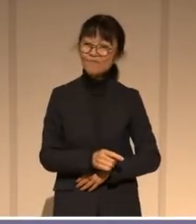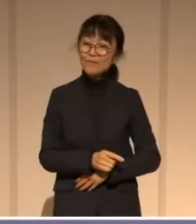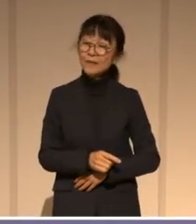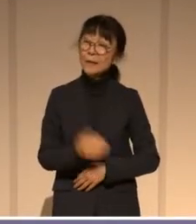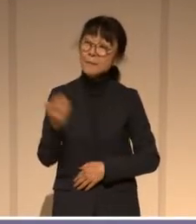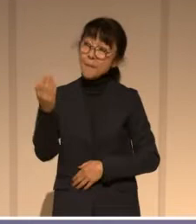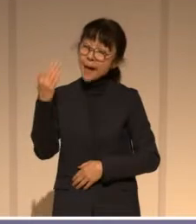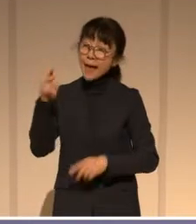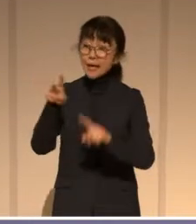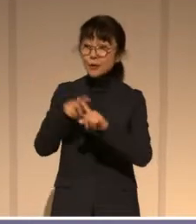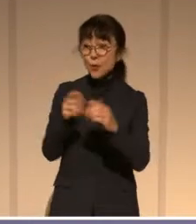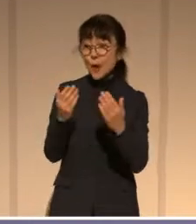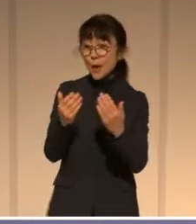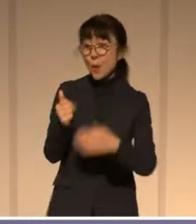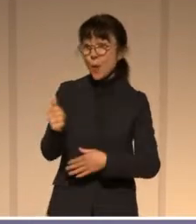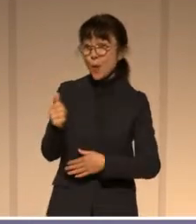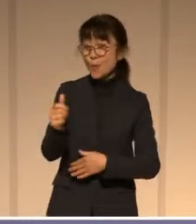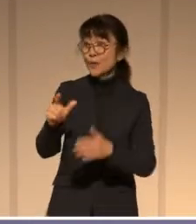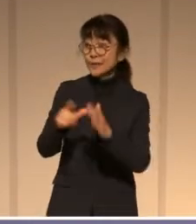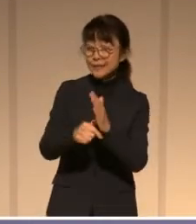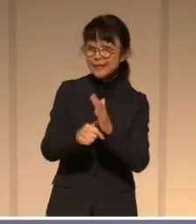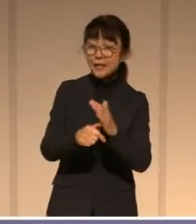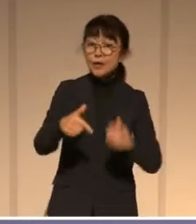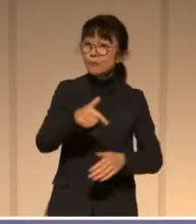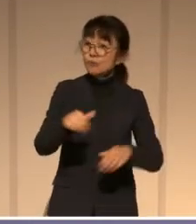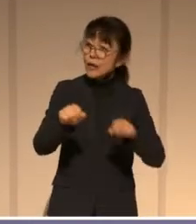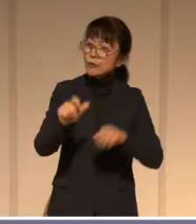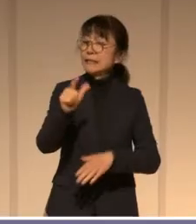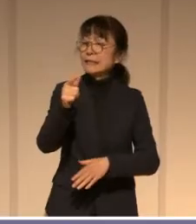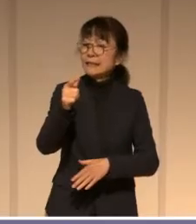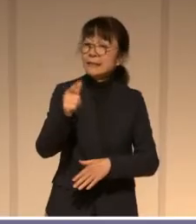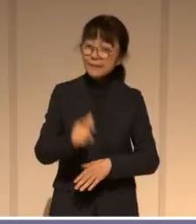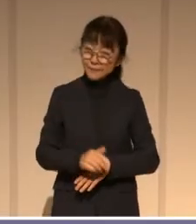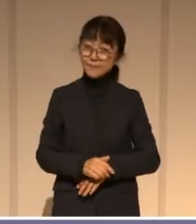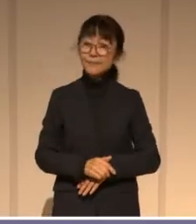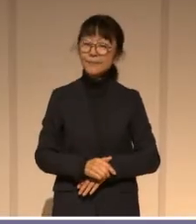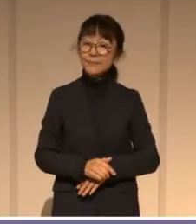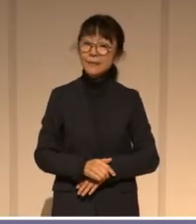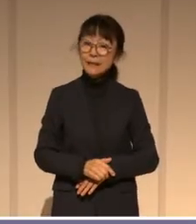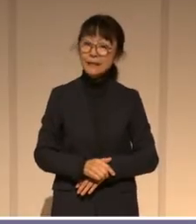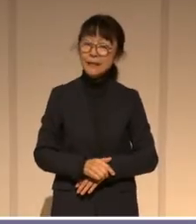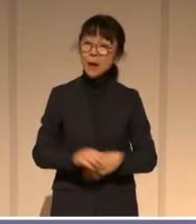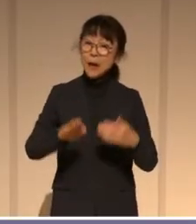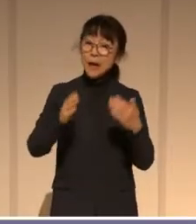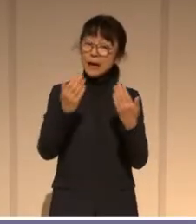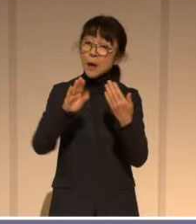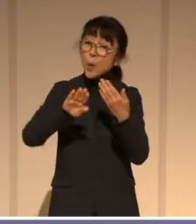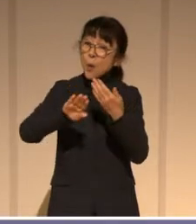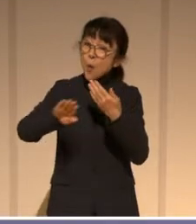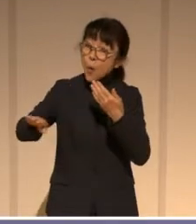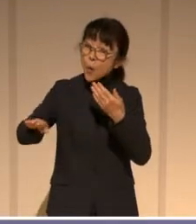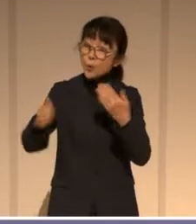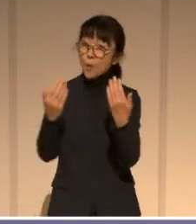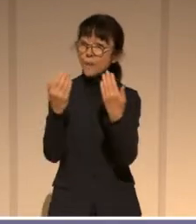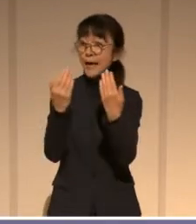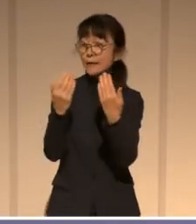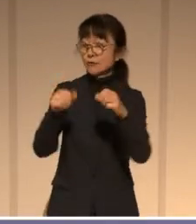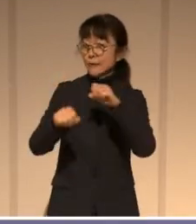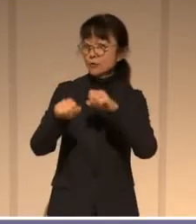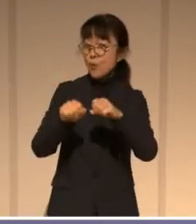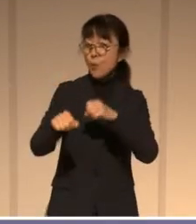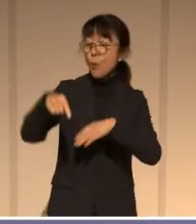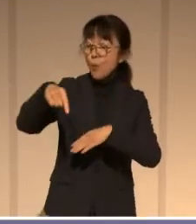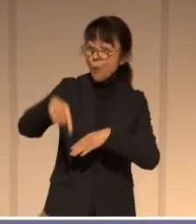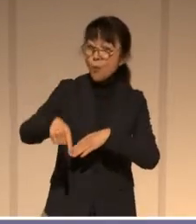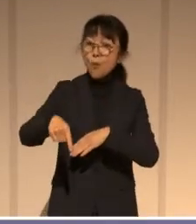もともと小学校で部活じゃないんですけれどその彼がいい10秒日になりたい課外活動みたいなもの